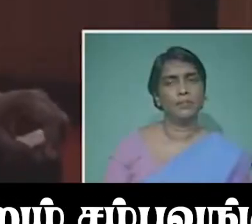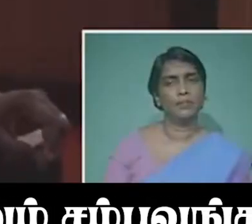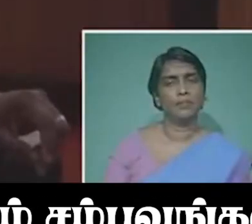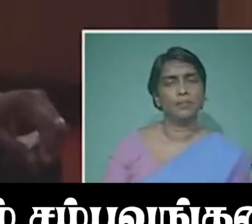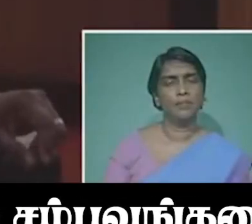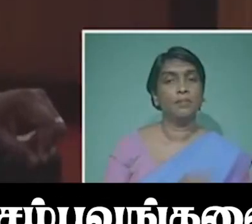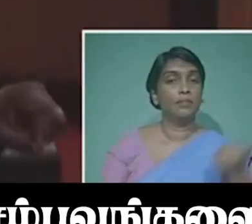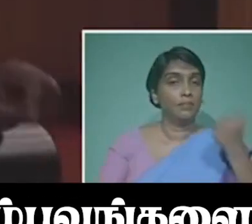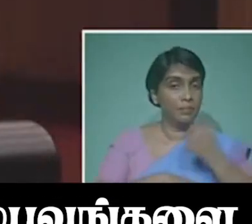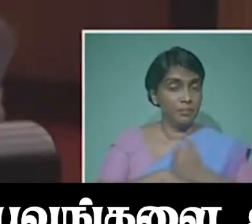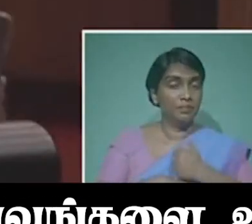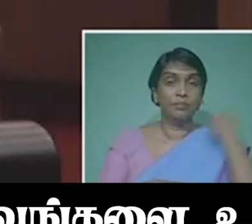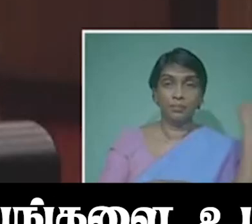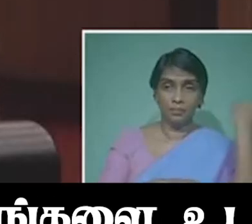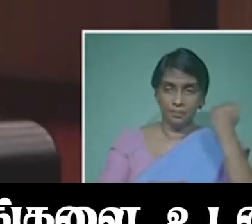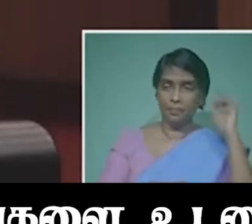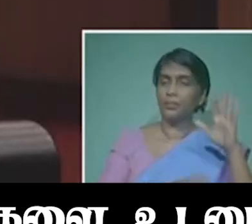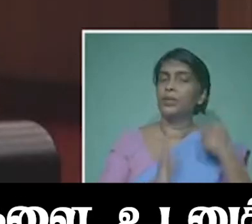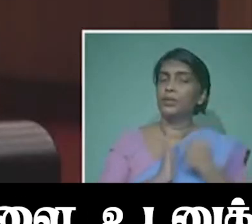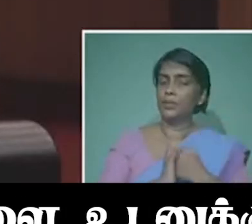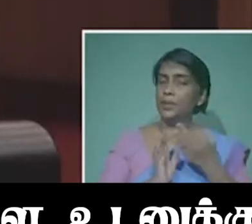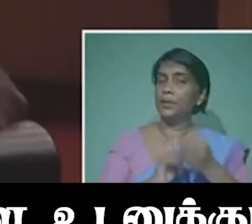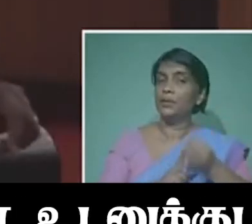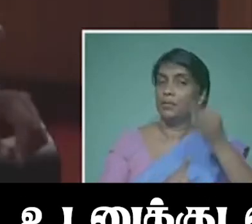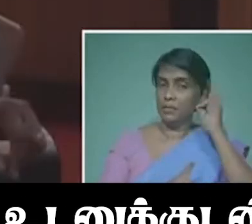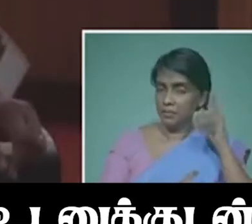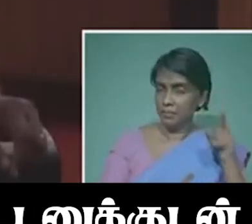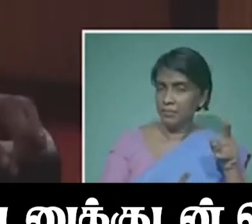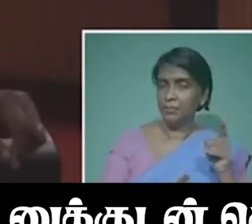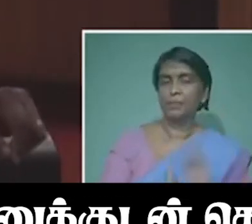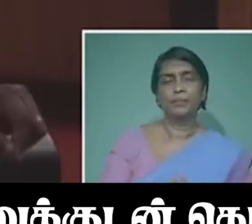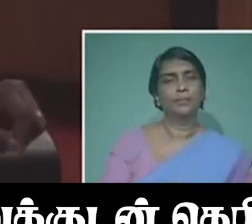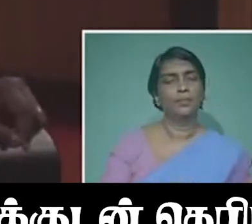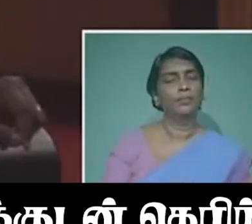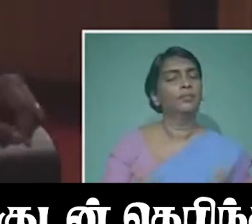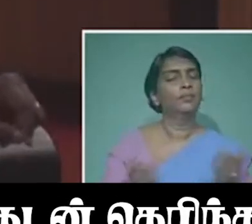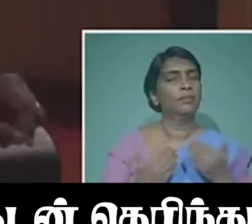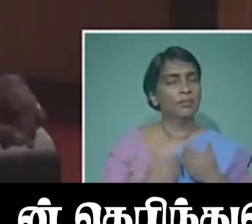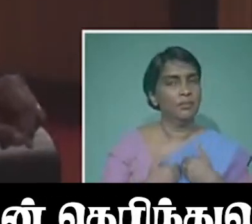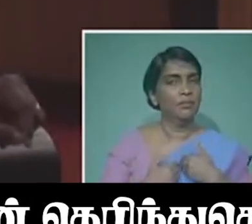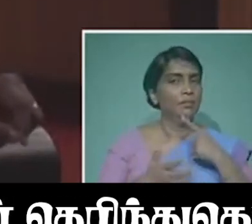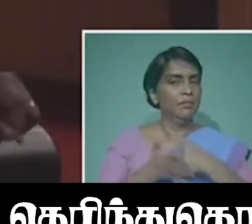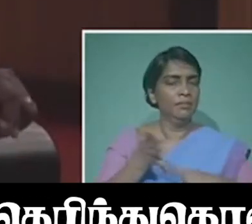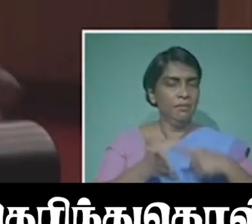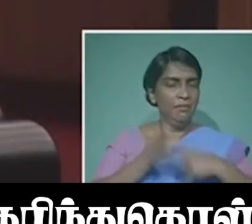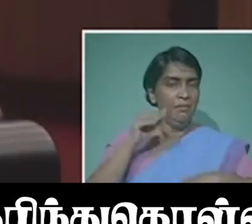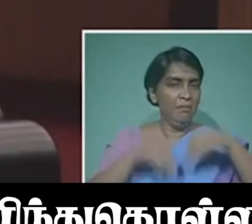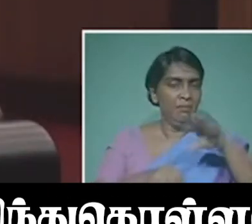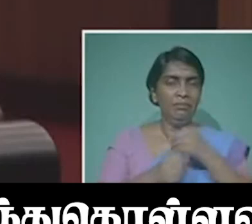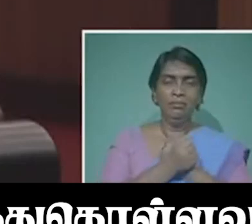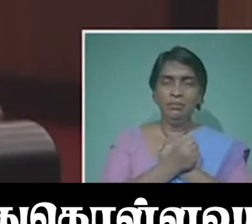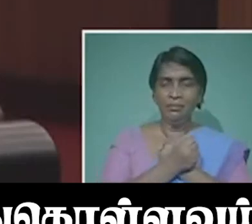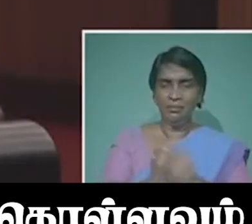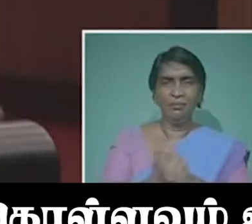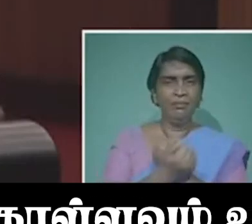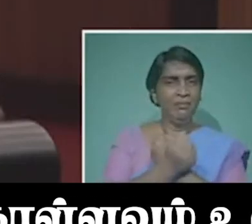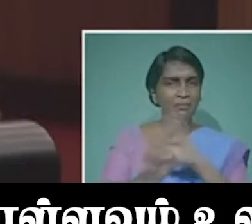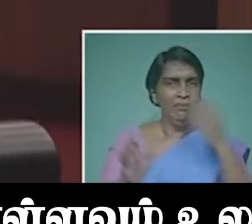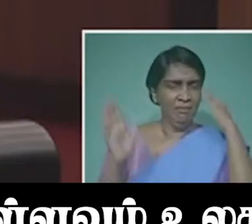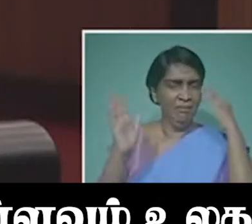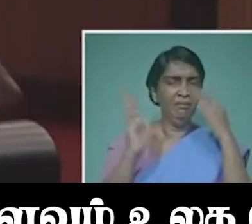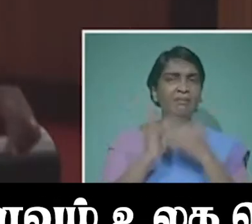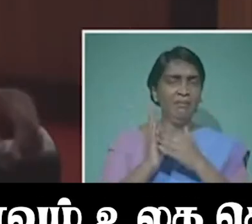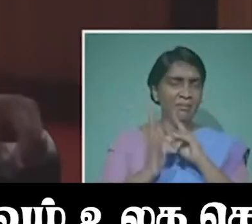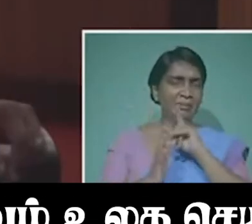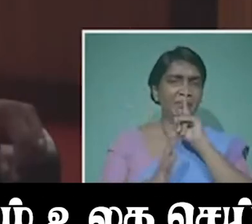மாறி ஆட்சிக்கு வரும் அரசு எம்மை ஏமாற்றி வருகிறது. அரசியல் கைதிகள் விடுவிப்பு தொடர்பில் தற்பொழுது உள்ள ஜனாதிபதியை நாம் சந்தித்தோம், அவரும் விடுப்போம்,